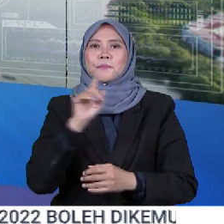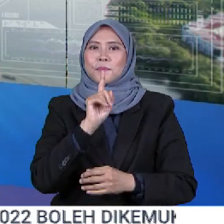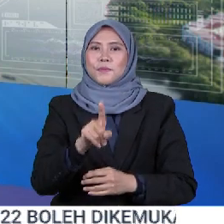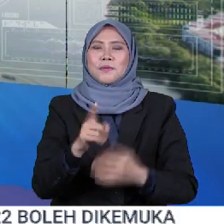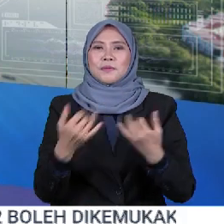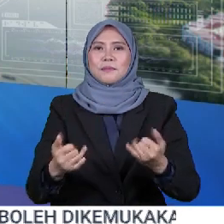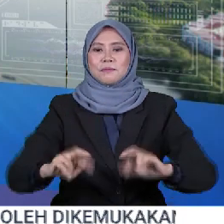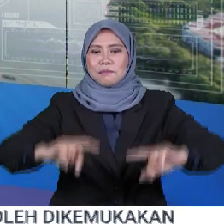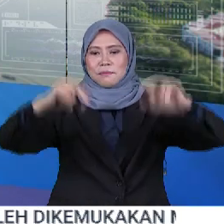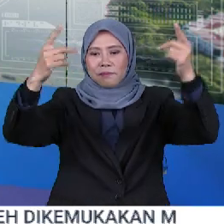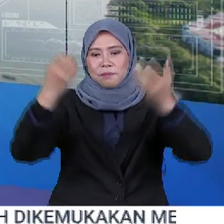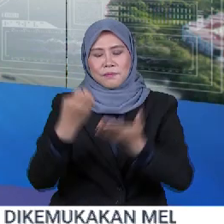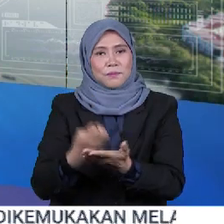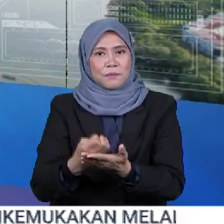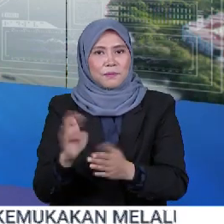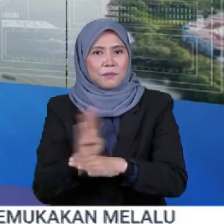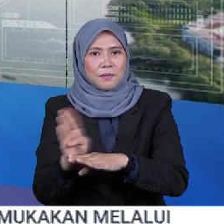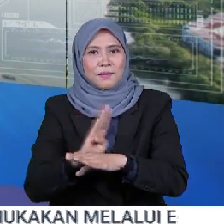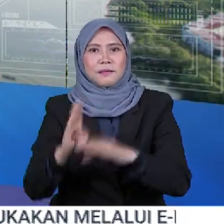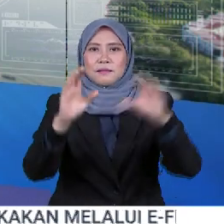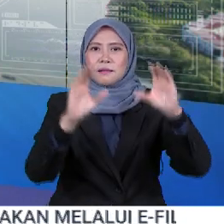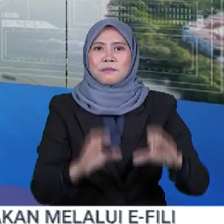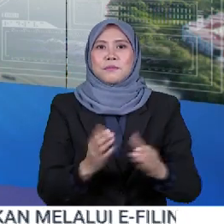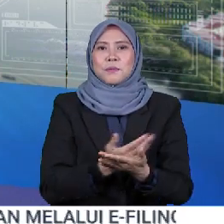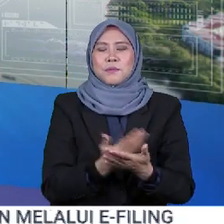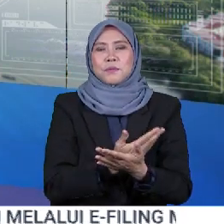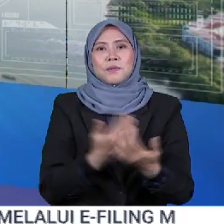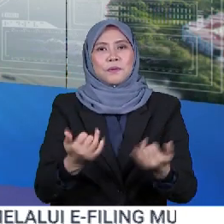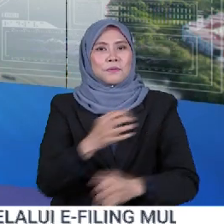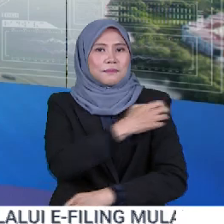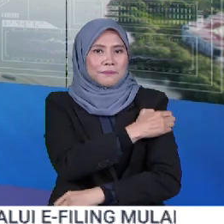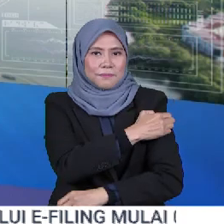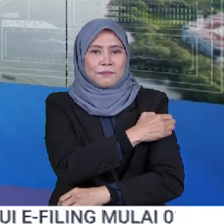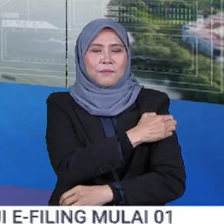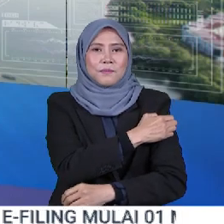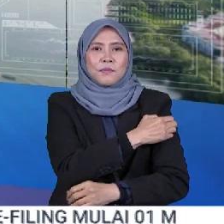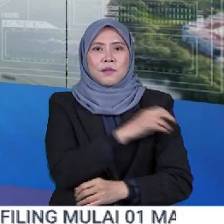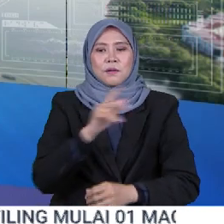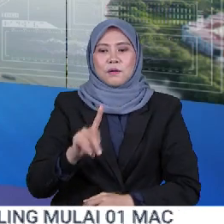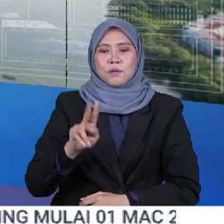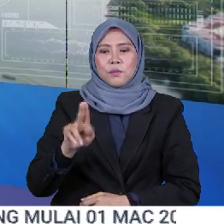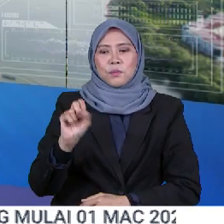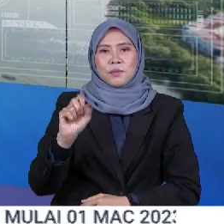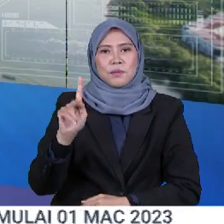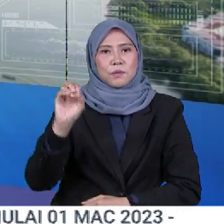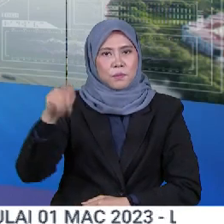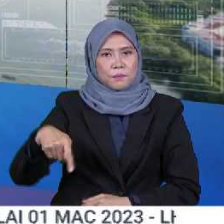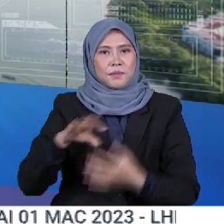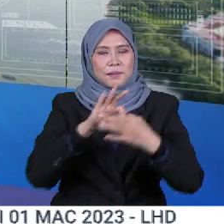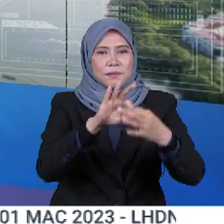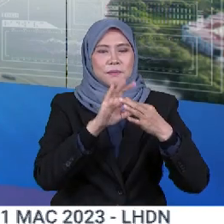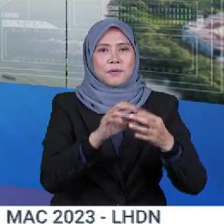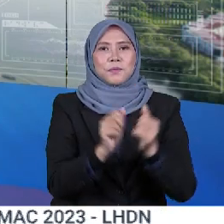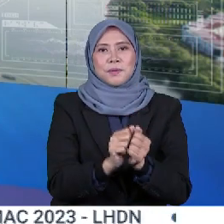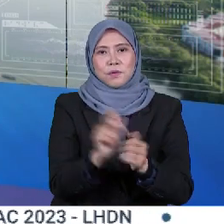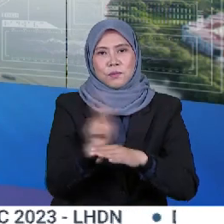semula perniagaan koperasi mengikut norma baharu. Bagi memperkasa inisiatif ini, KUSKOP melalui kerjasama Suruhanjaya Koperasi